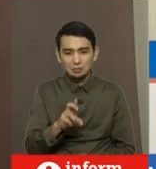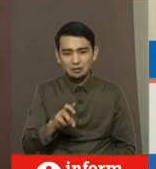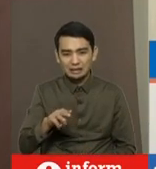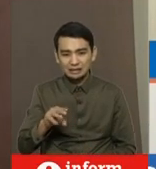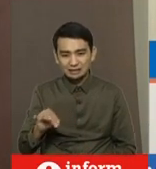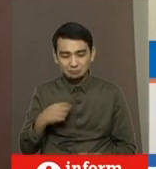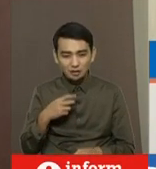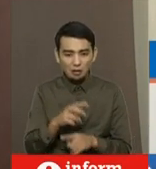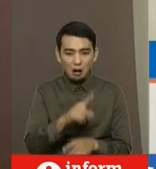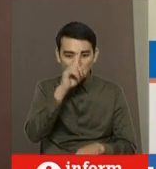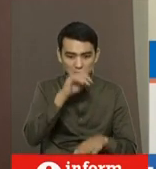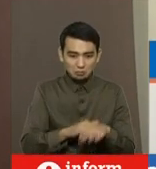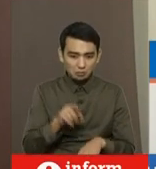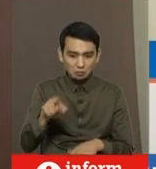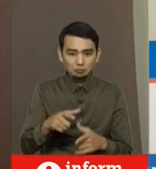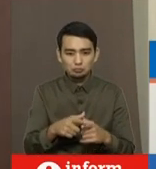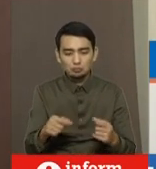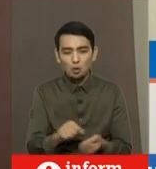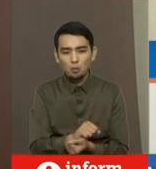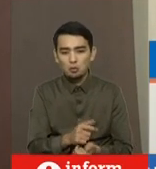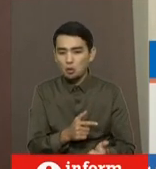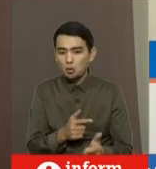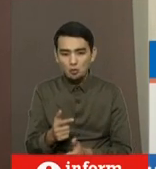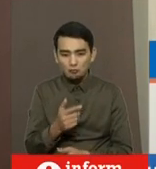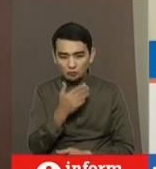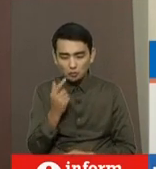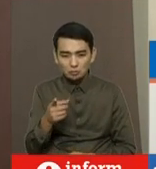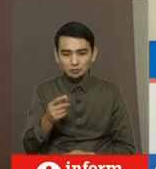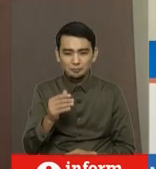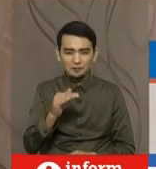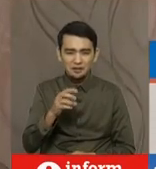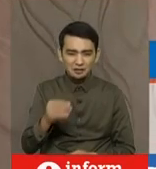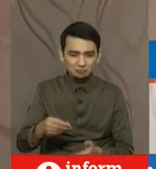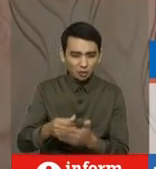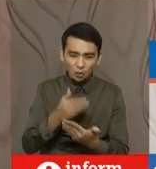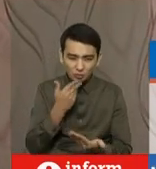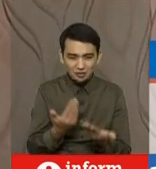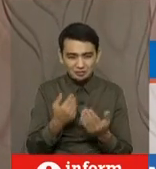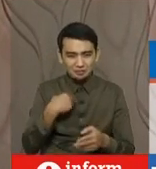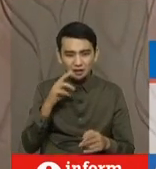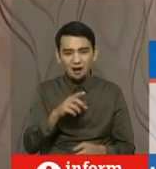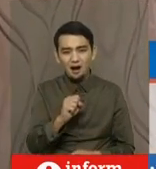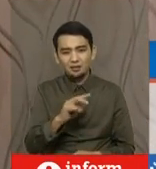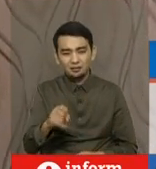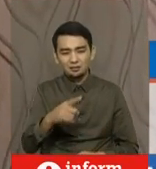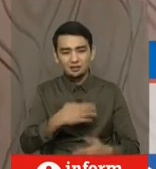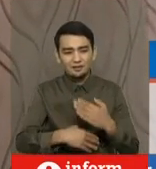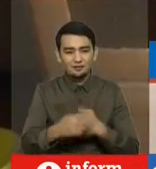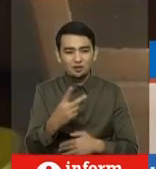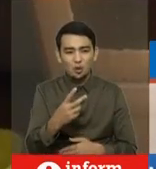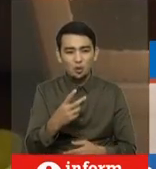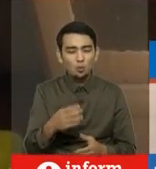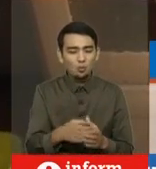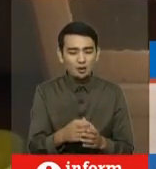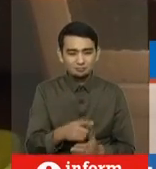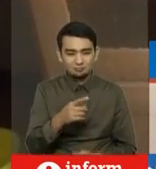сказали в Акимате, что техспорта не готовы, поскольку там нет финансирования или что-то еще. У Анны инвалидность второй группы. Парализована рука и